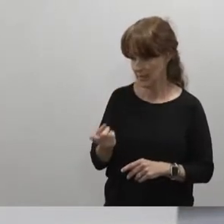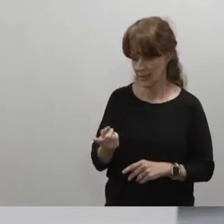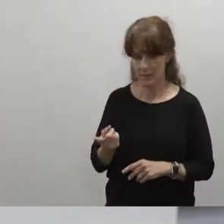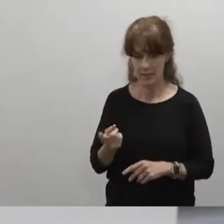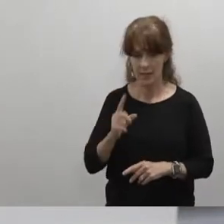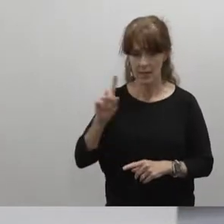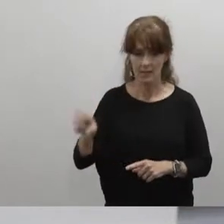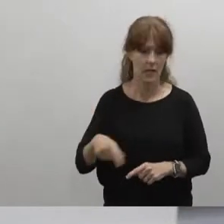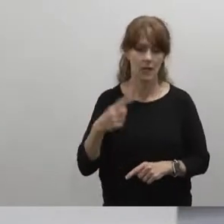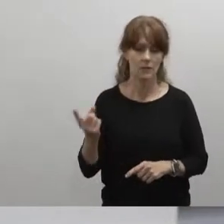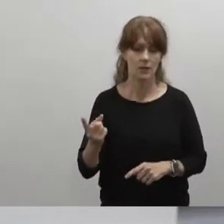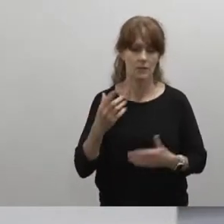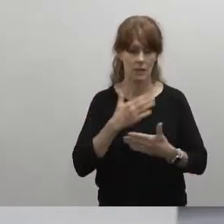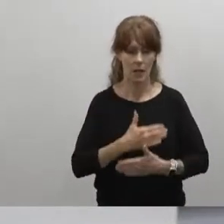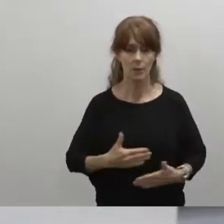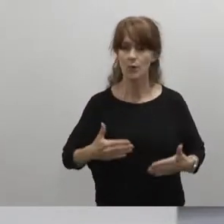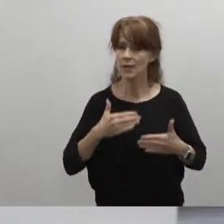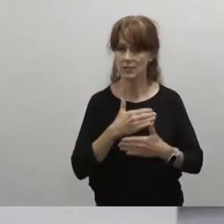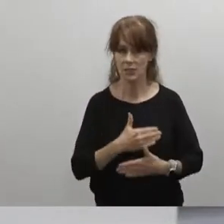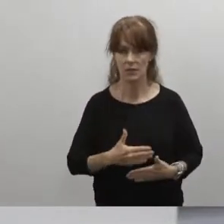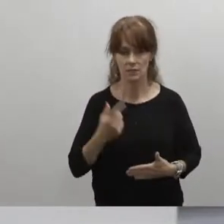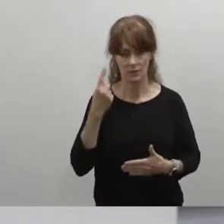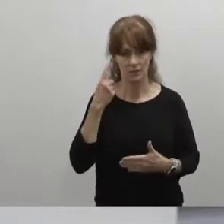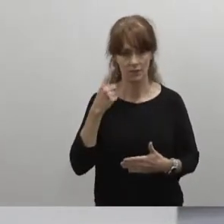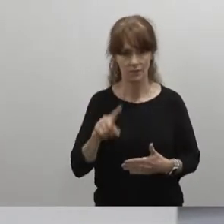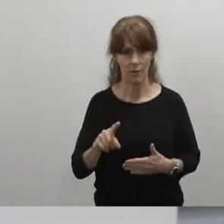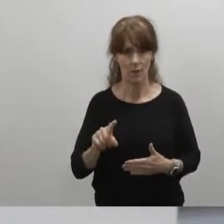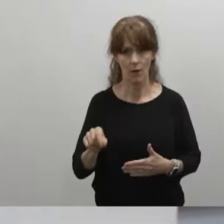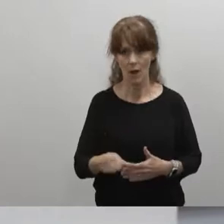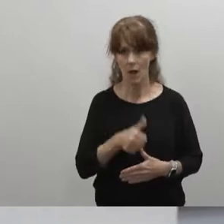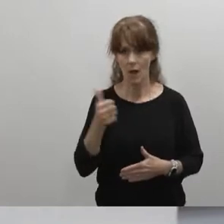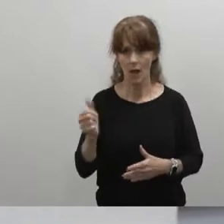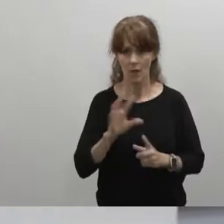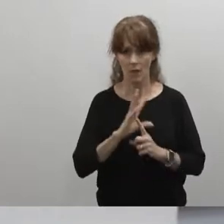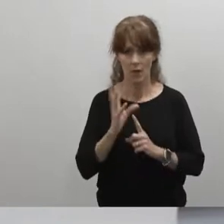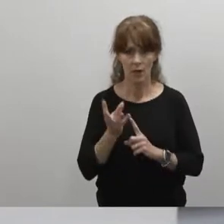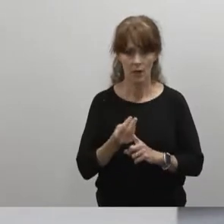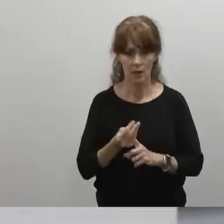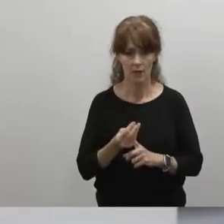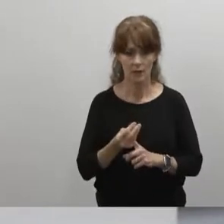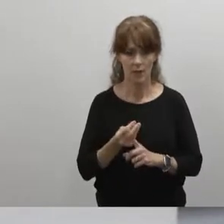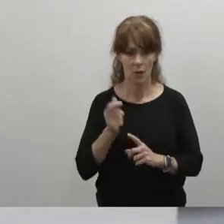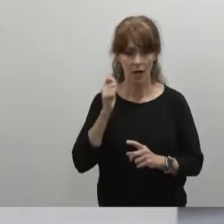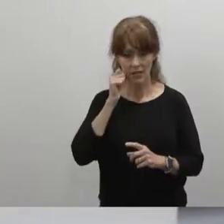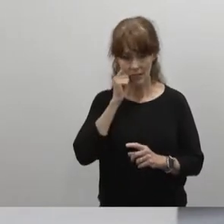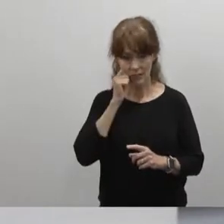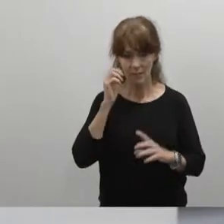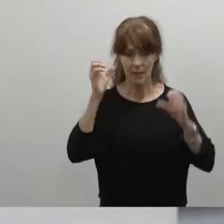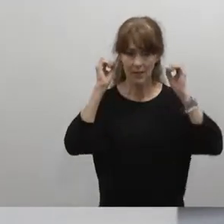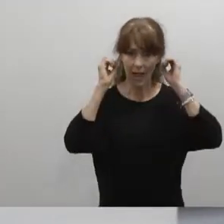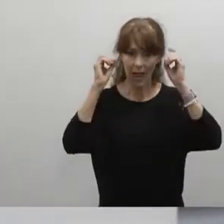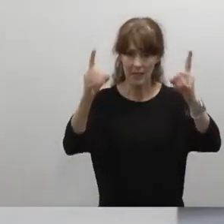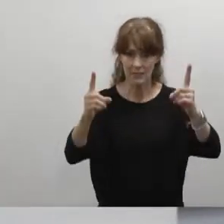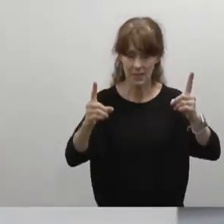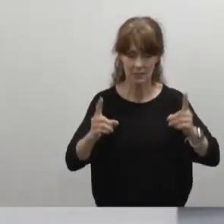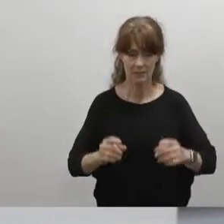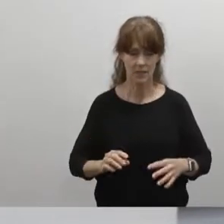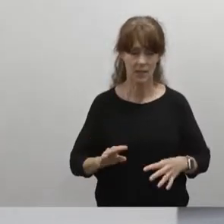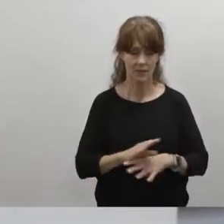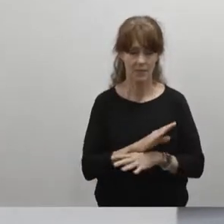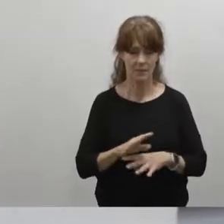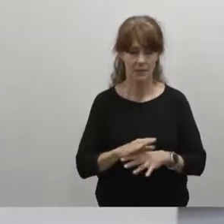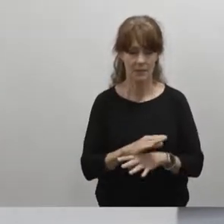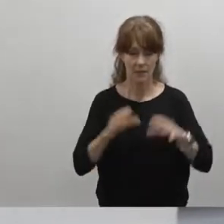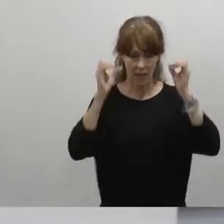lúc mình lưu có các bạn lược đáy cứ thà dân mình tâm tài ọp ọ xa tố